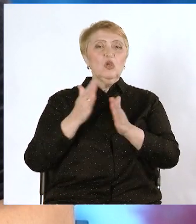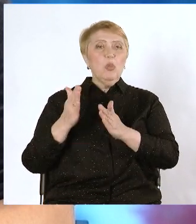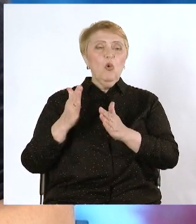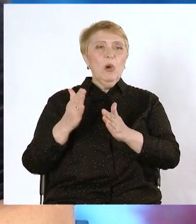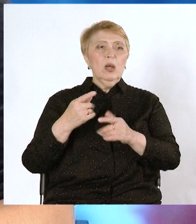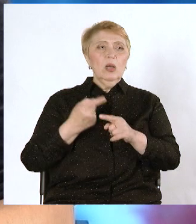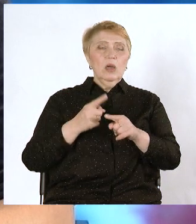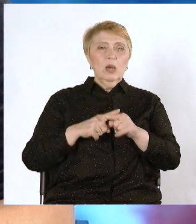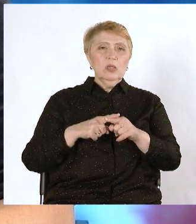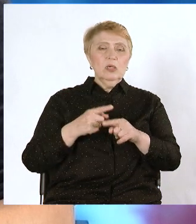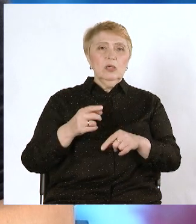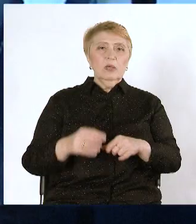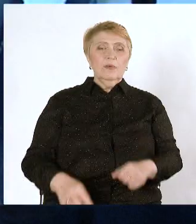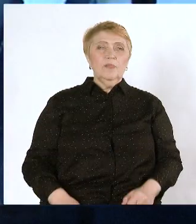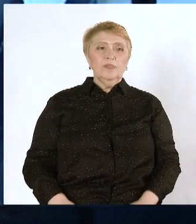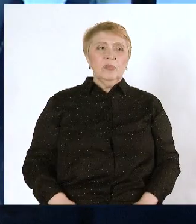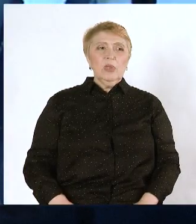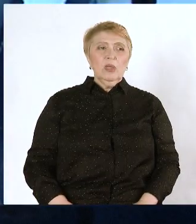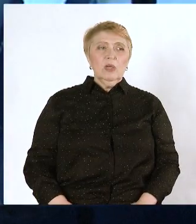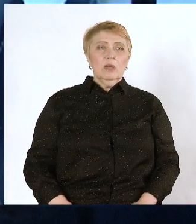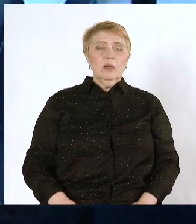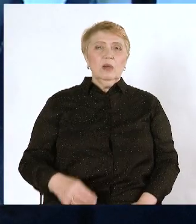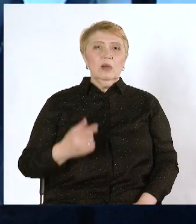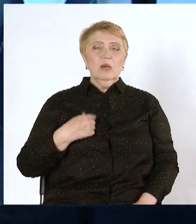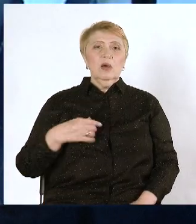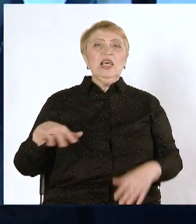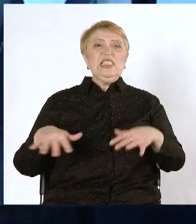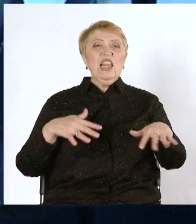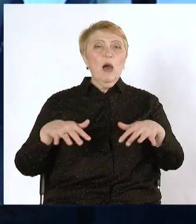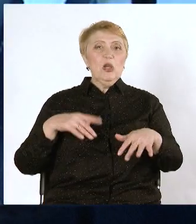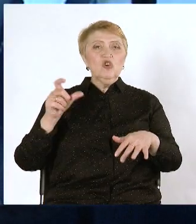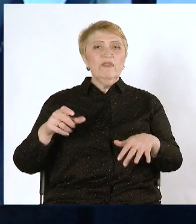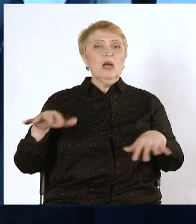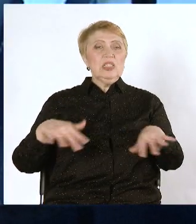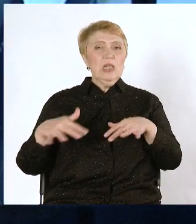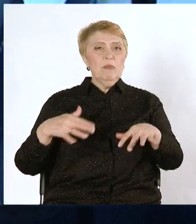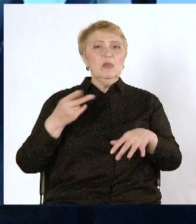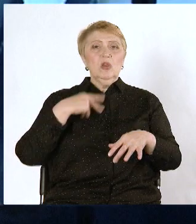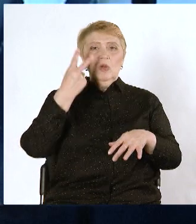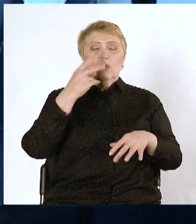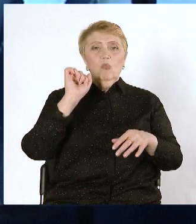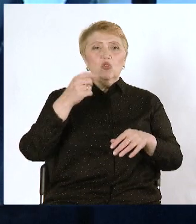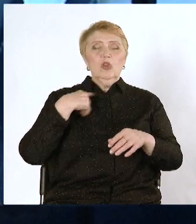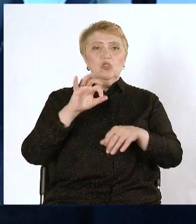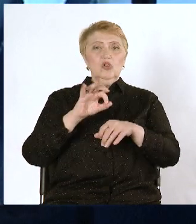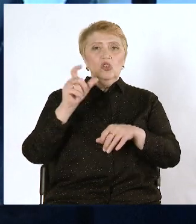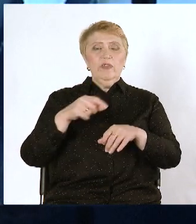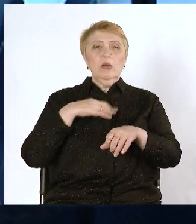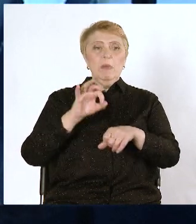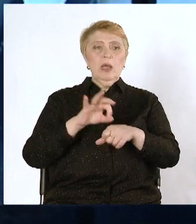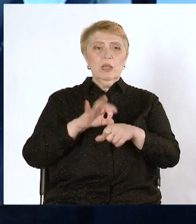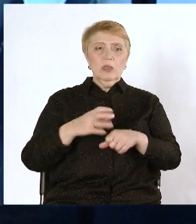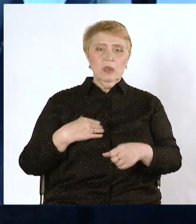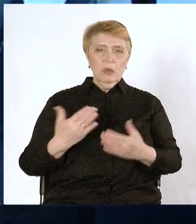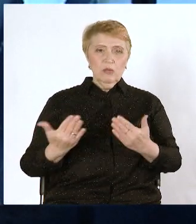выявленные сахарный диабет второго типа ставим эта слабость слабость потому что принцип ну как бы вот